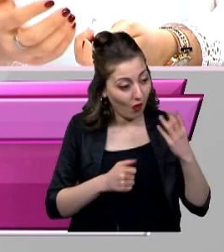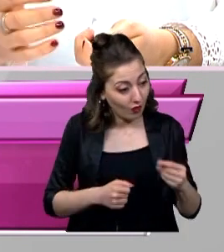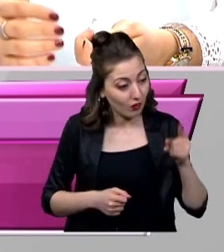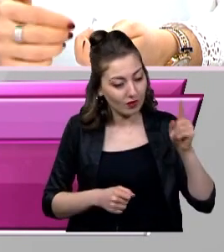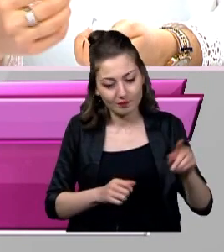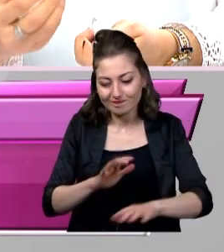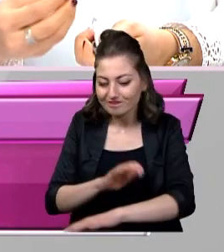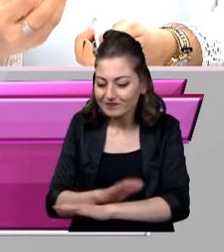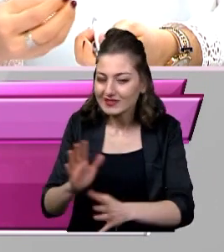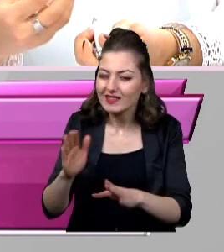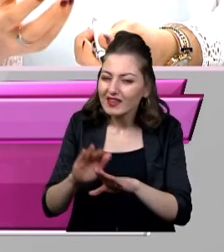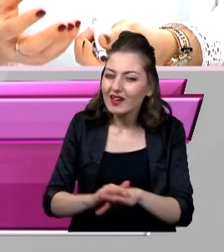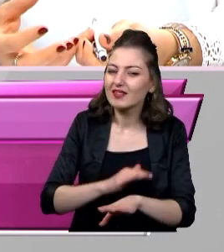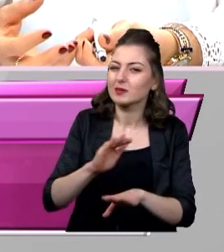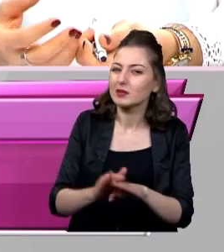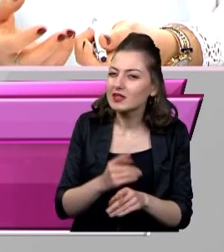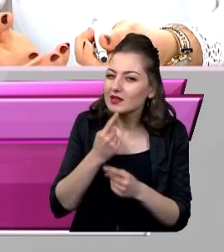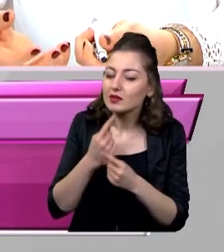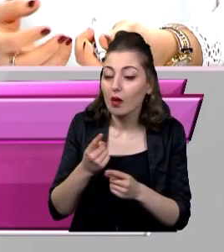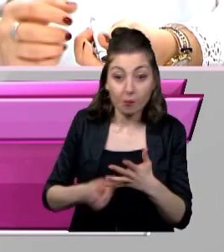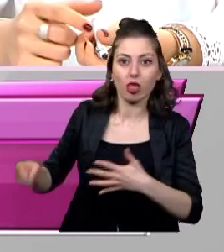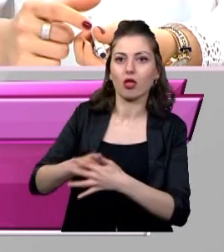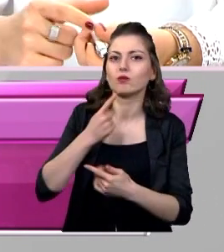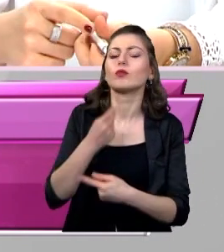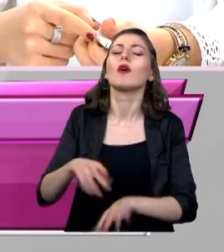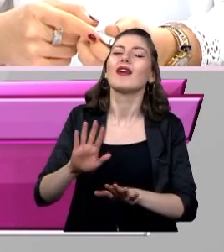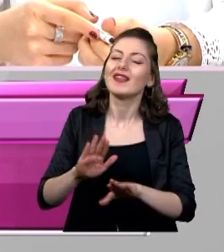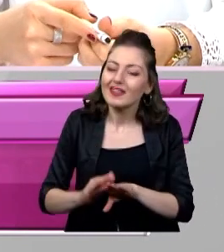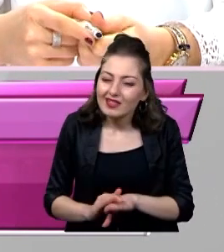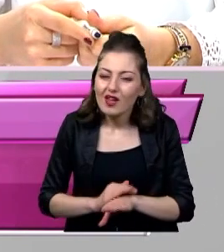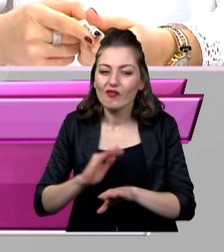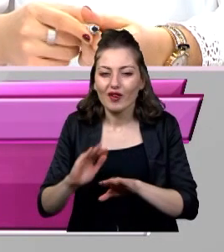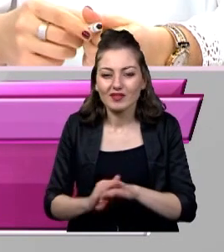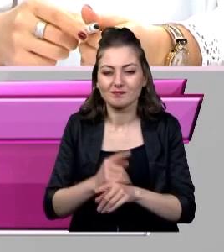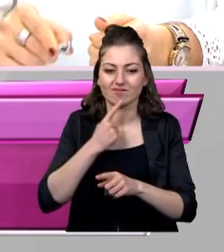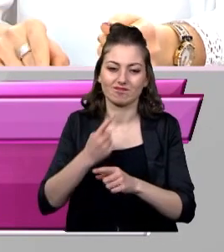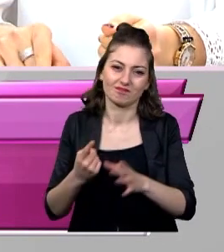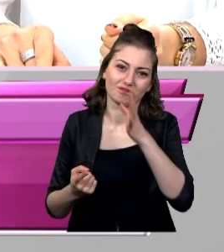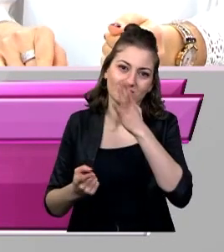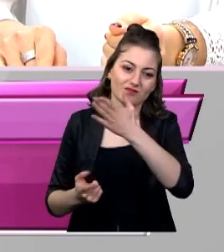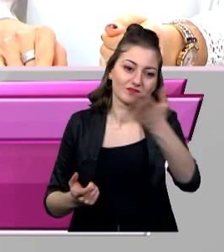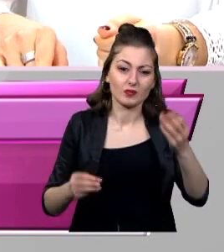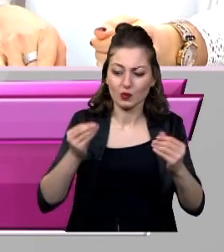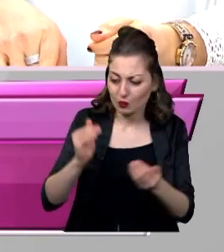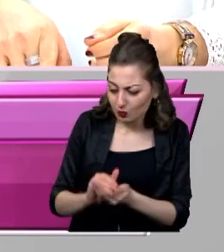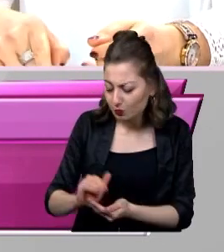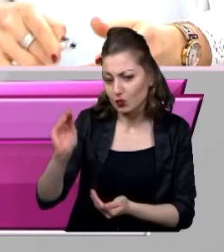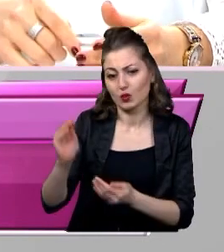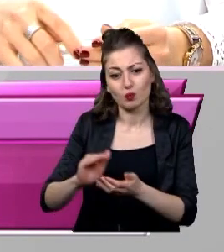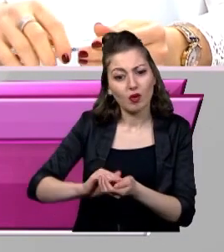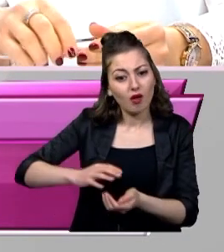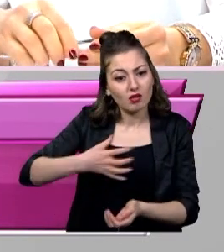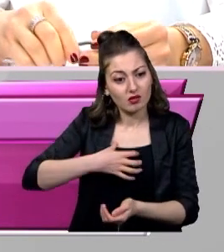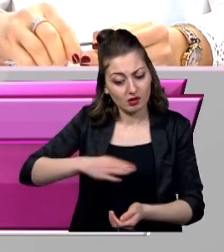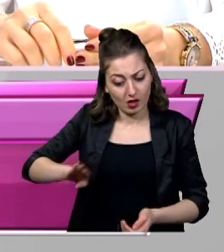kollayarak çocuğun yavaş yavaş Bunu söylemeye Bana mayalı yavaş Çünkü ki Düşünsenize çocuğu alıyorsunuz büyüyorsunuz